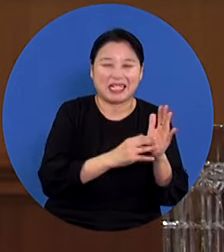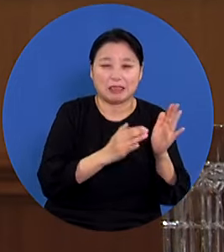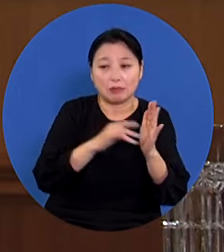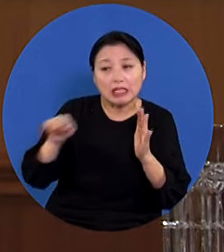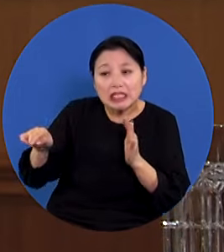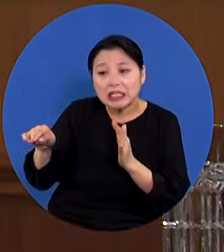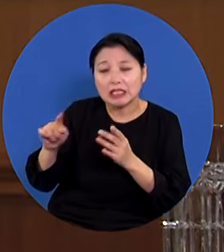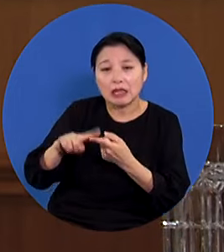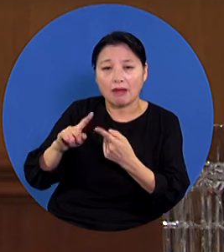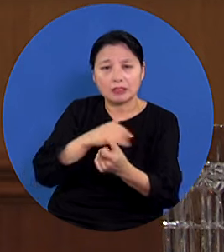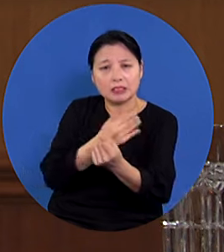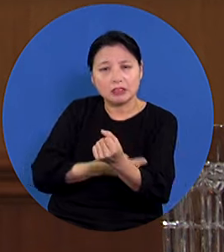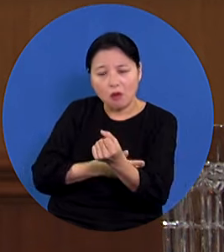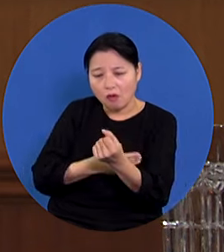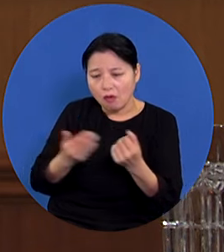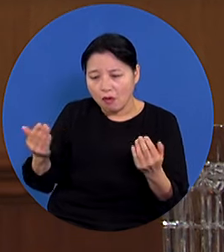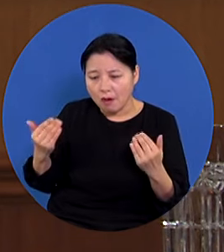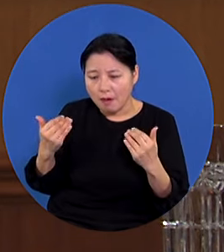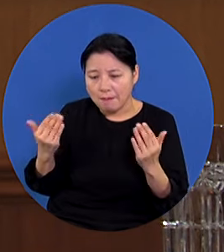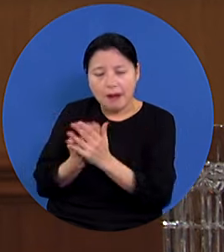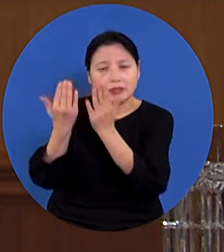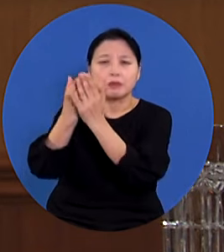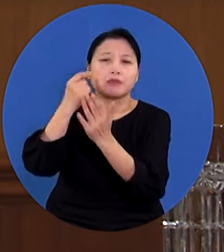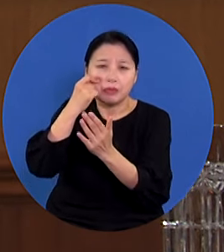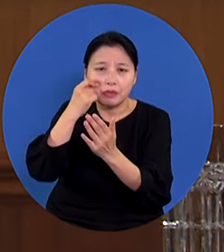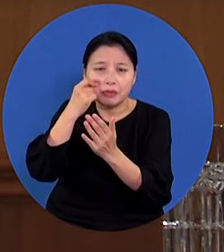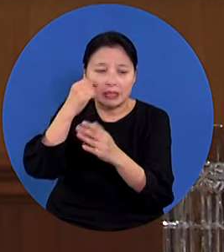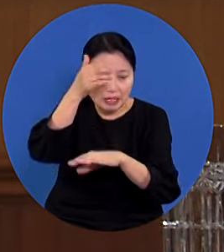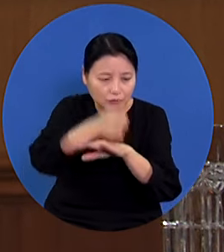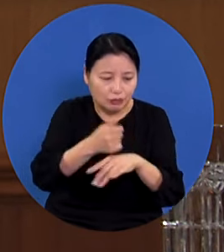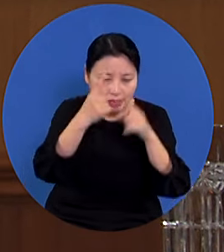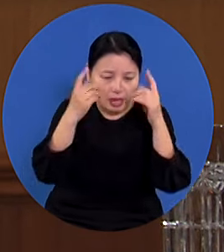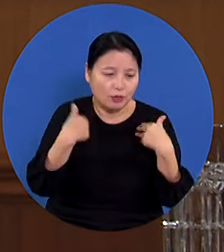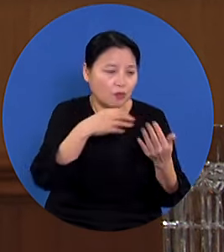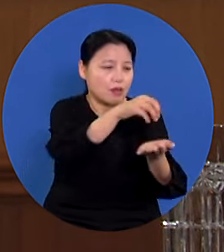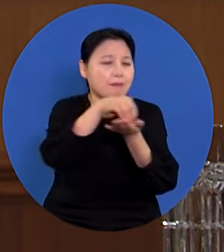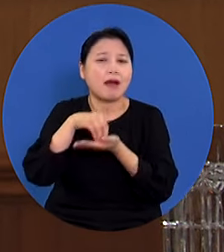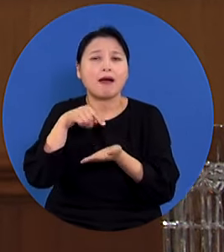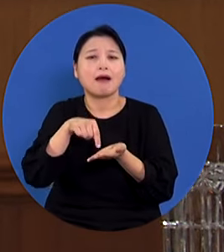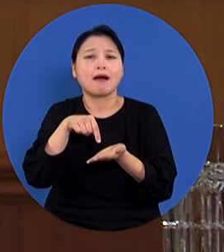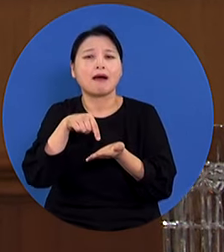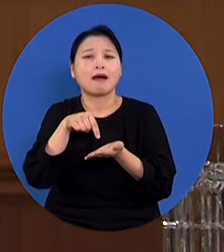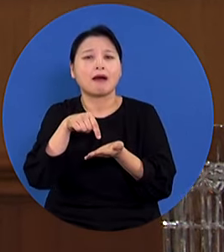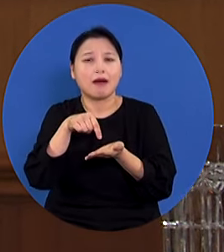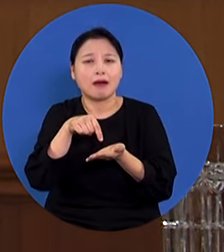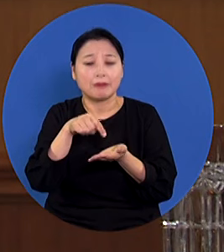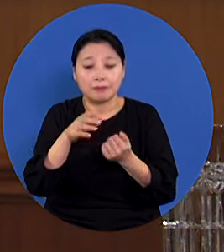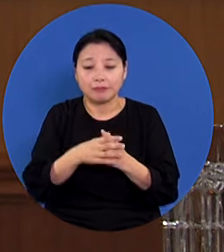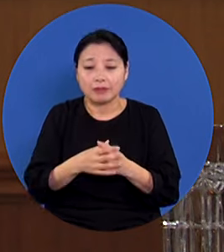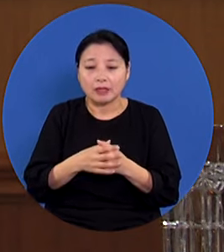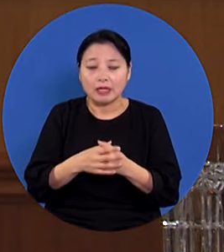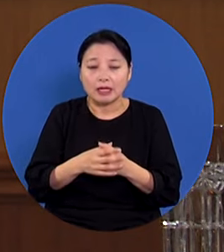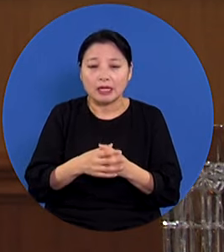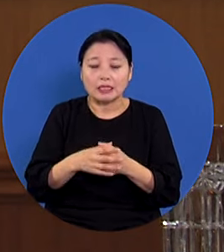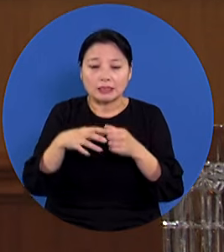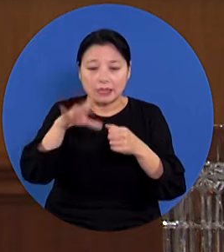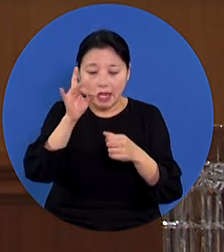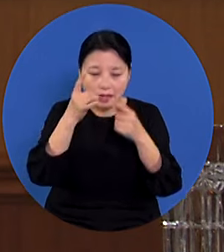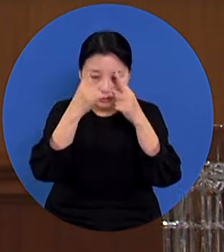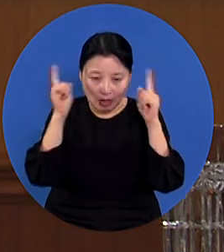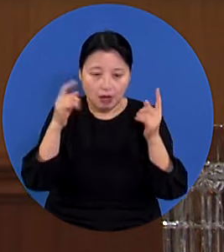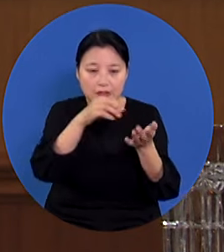못하고 그랬겠죠. 이런 친구들이 많이 카이스트를 들어오는 것 같습니다. 왜냐하면 이제 보통 하이스 학생들이 입학하고